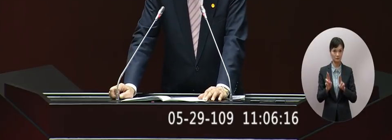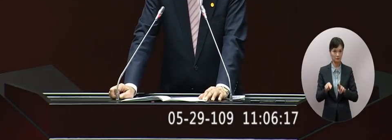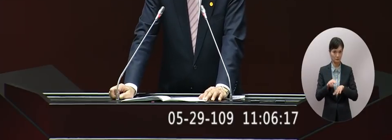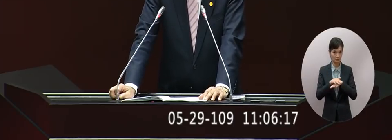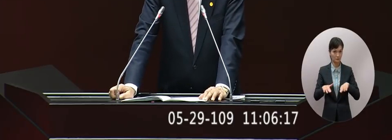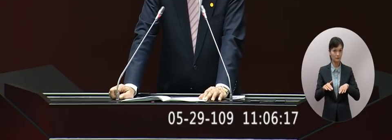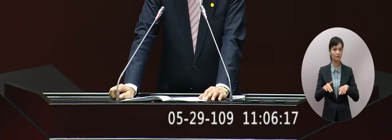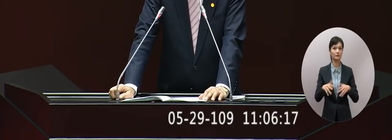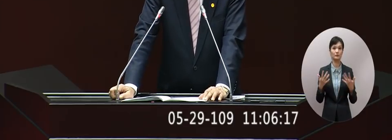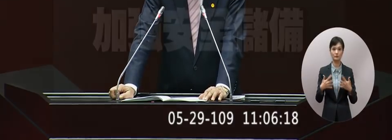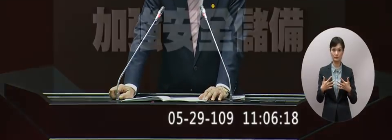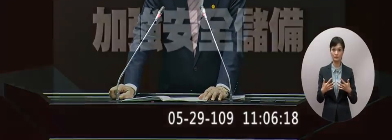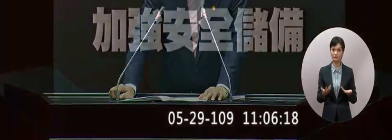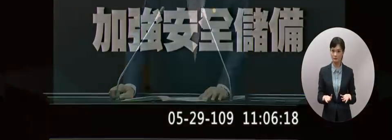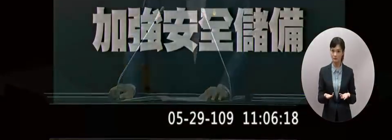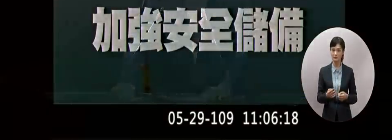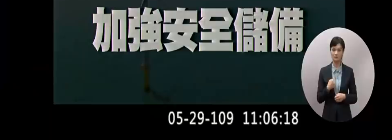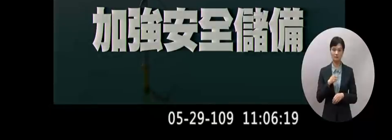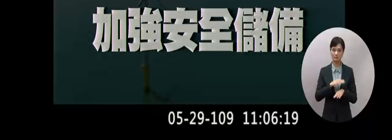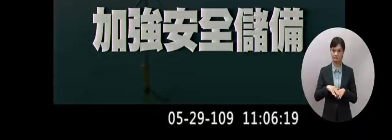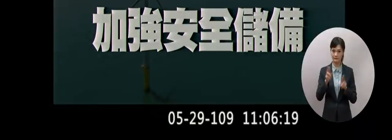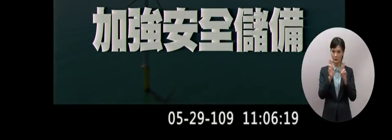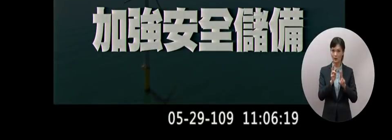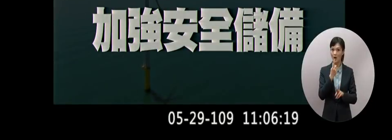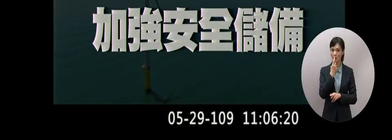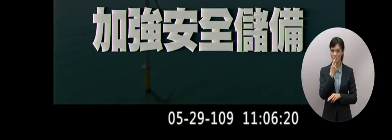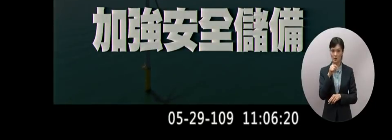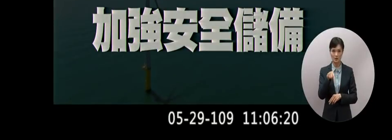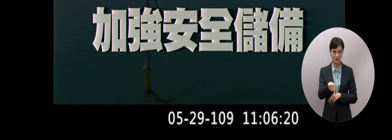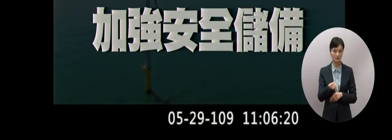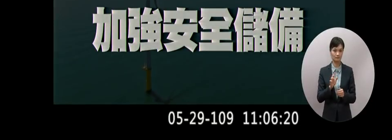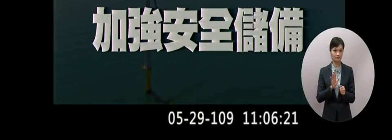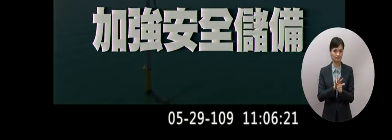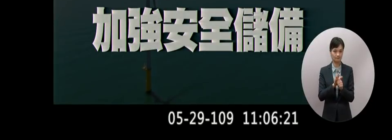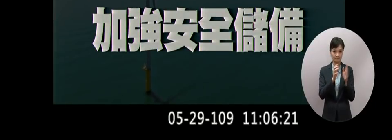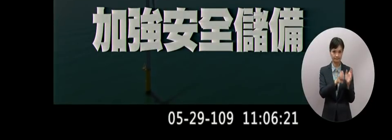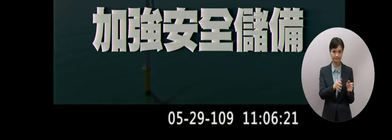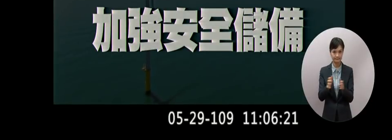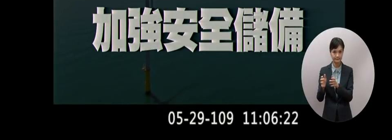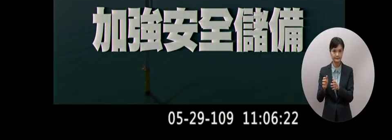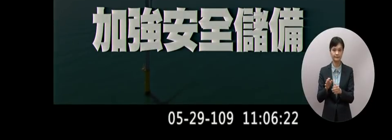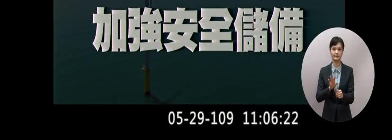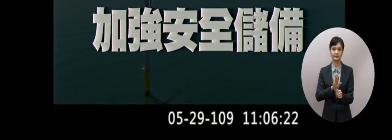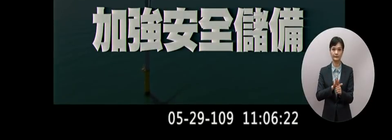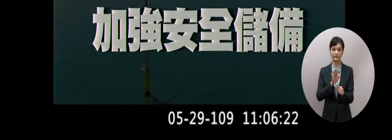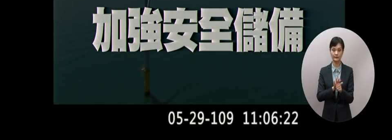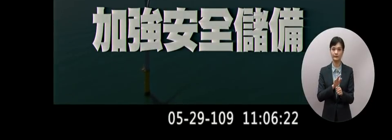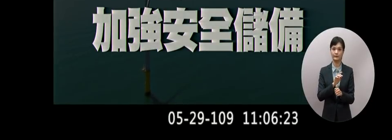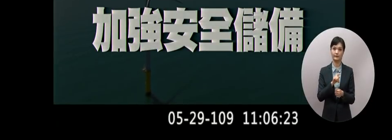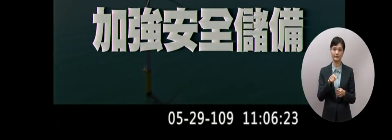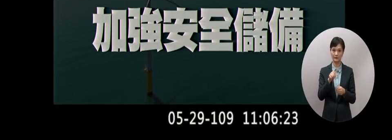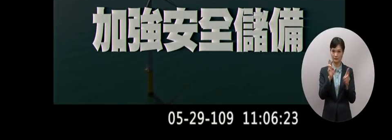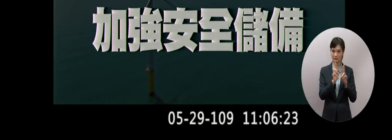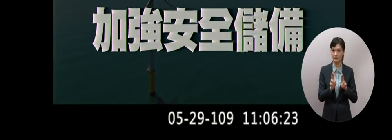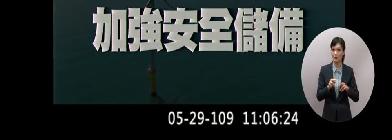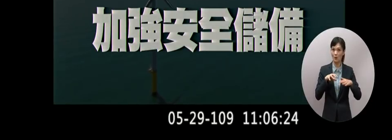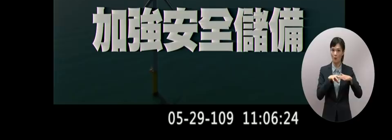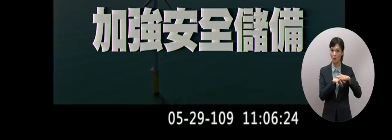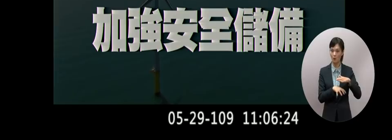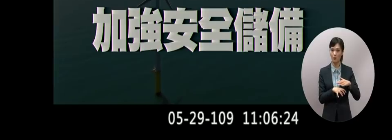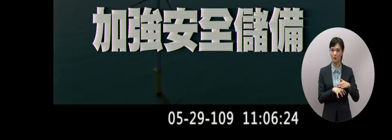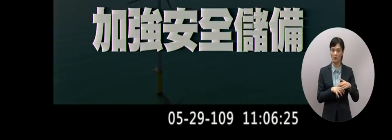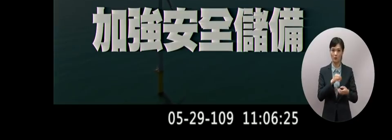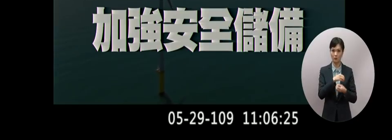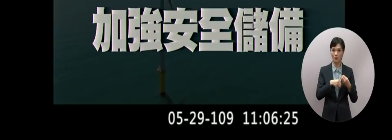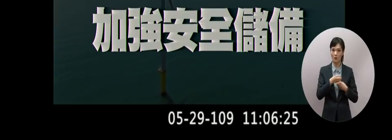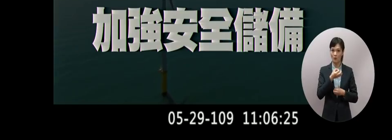面，我们持续推动绿能建设，强化重要能源物资的安全存量，